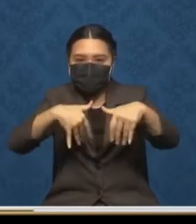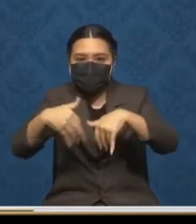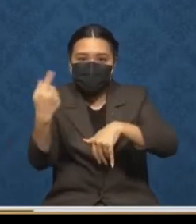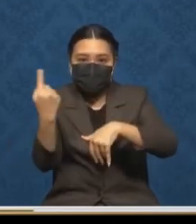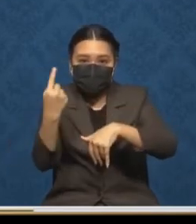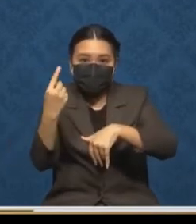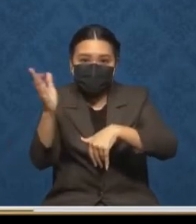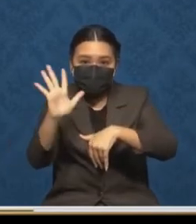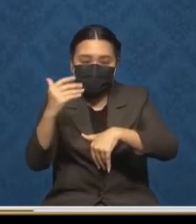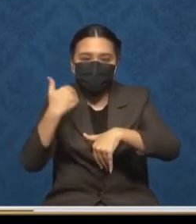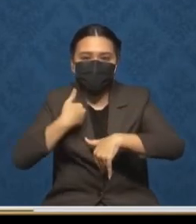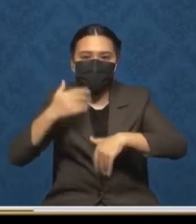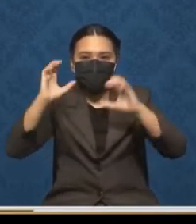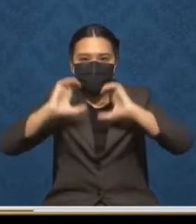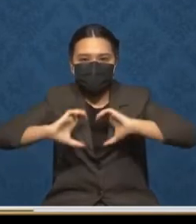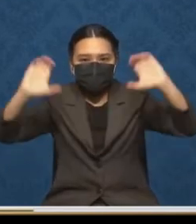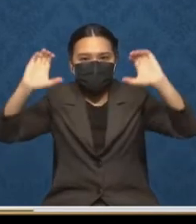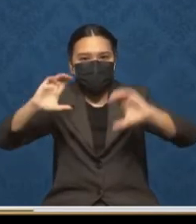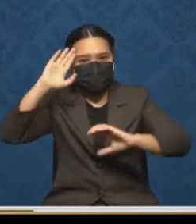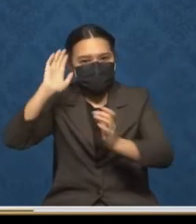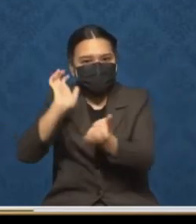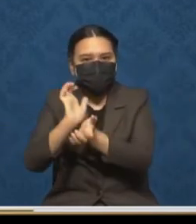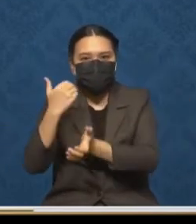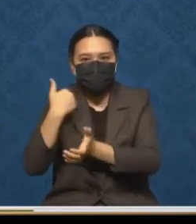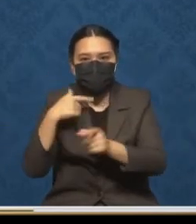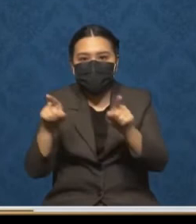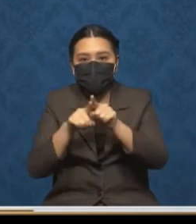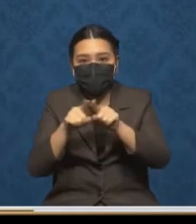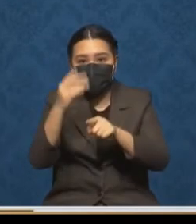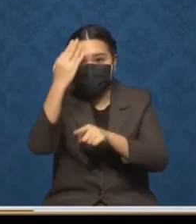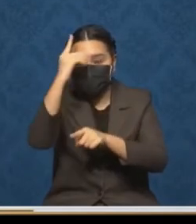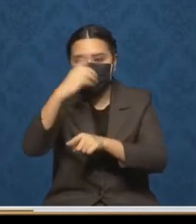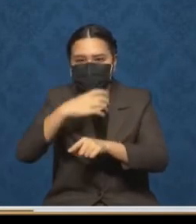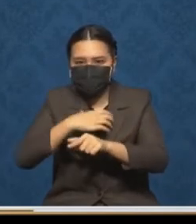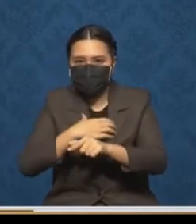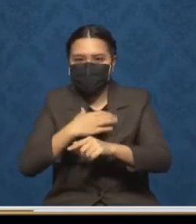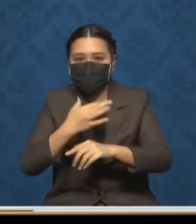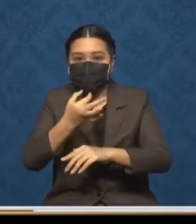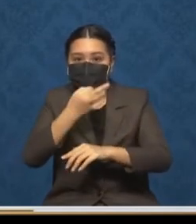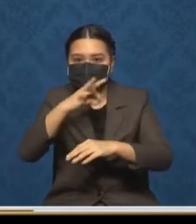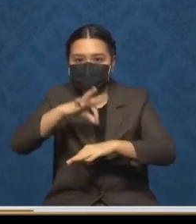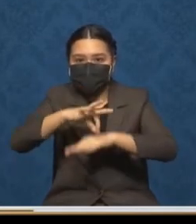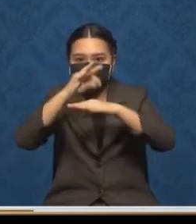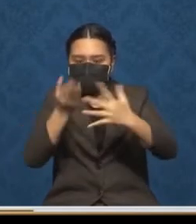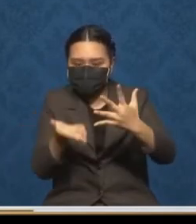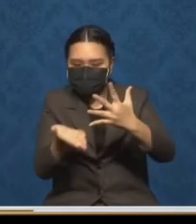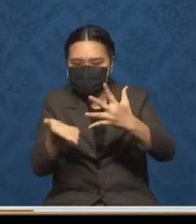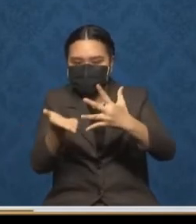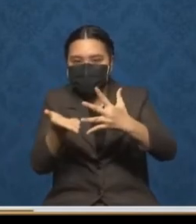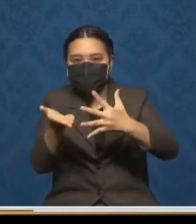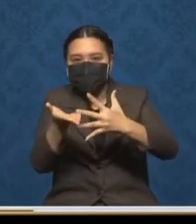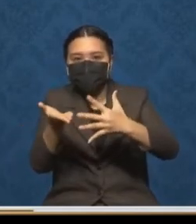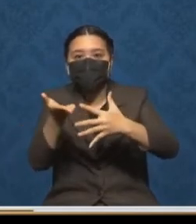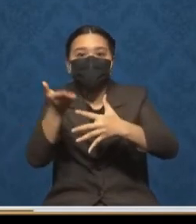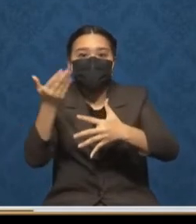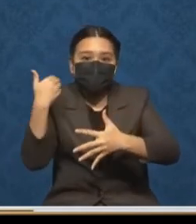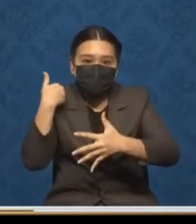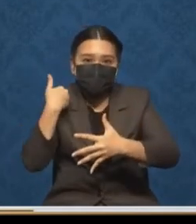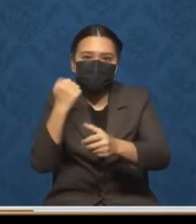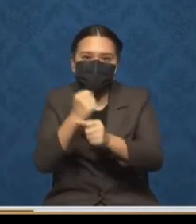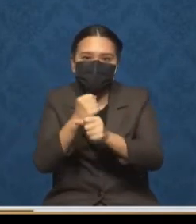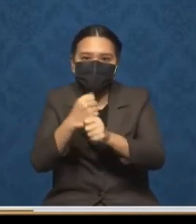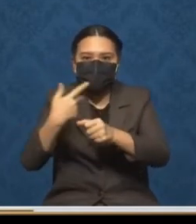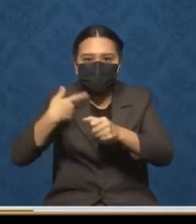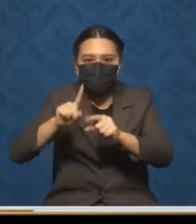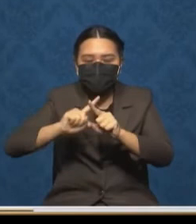บครักตำรวจด้วยในการที่จะได้เตบโตในหนที่กงานแล้วก็ได้สามารถทำงานไดเป็ประโยช ข